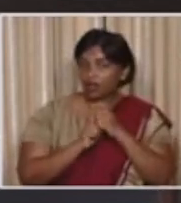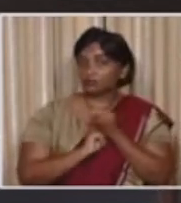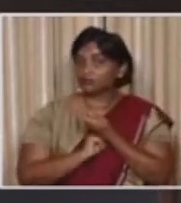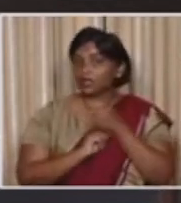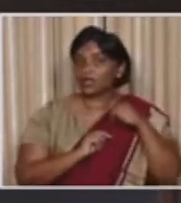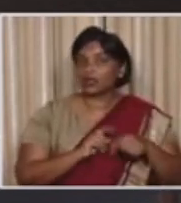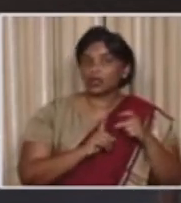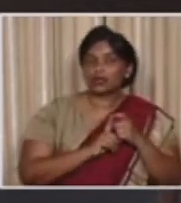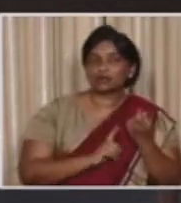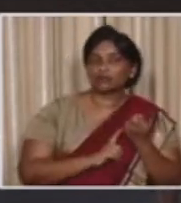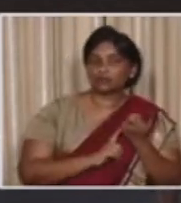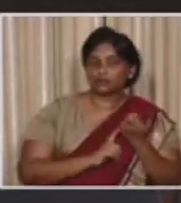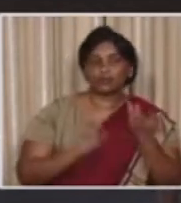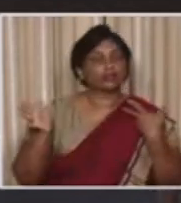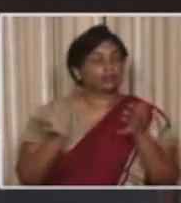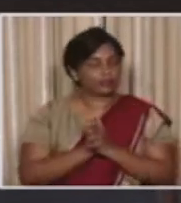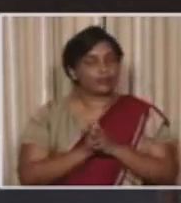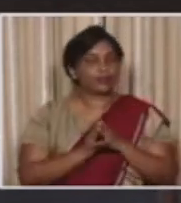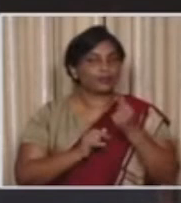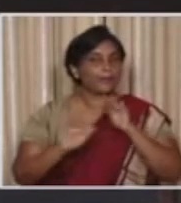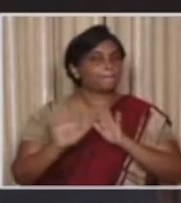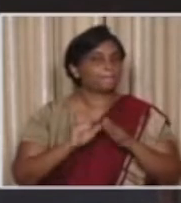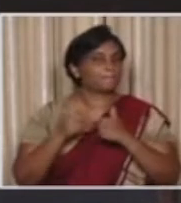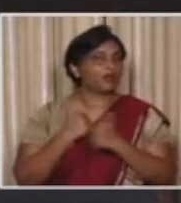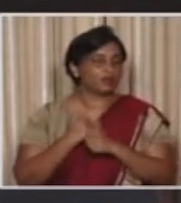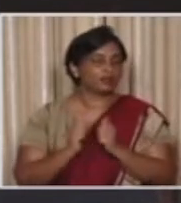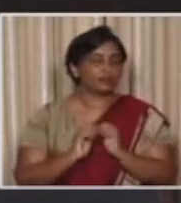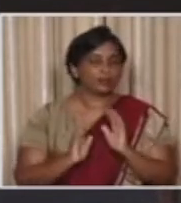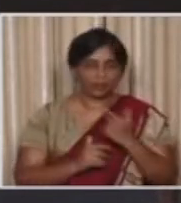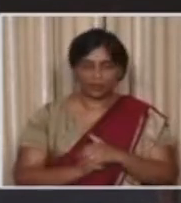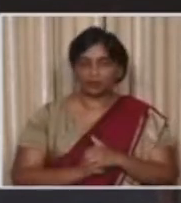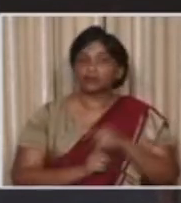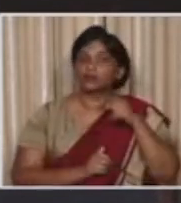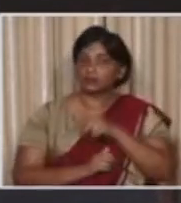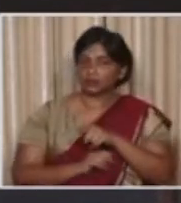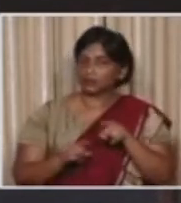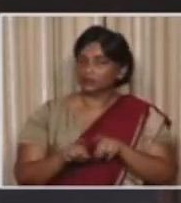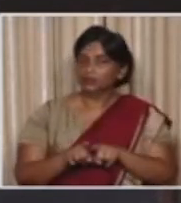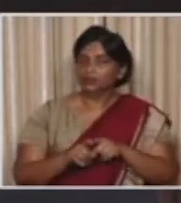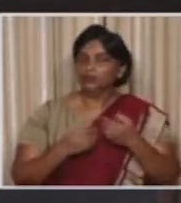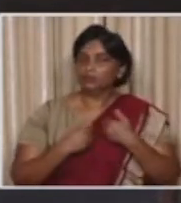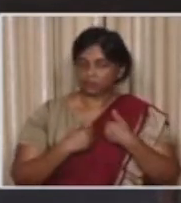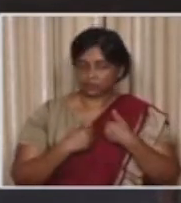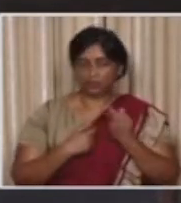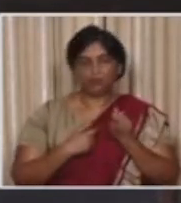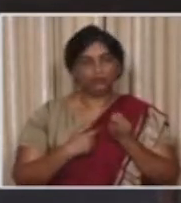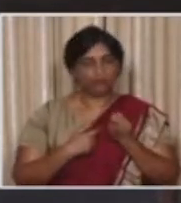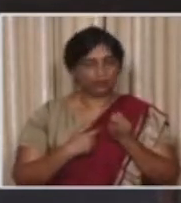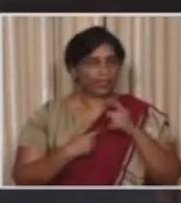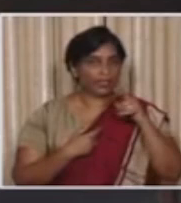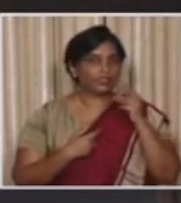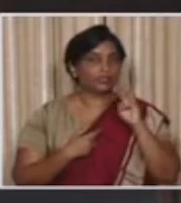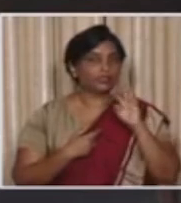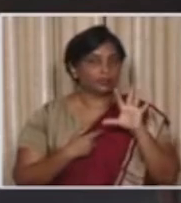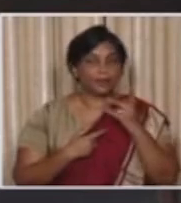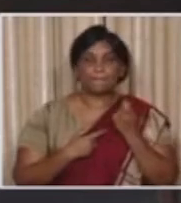ගාන අද ඩොලරේ යගේට දාලා අන්නේ මිල පාලනේ එතනින්ම ආරම්භ කරන්නට. ඒ එතකොට අපි මිල